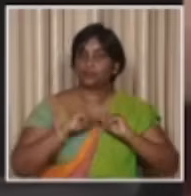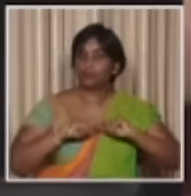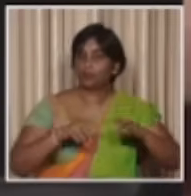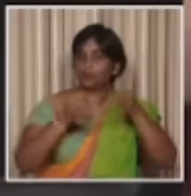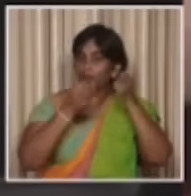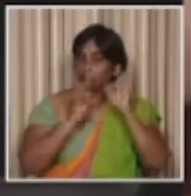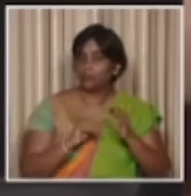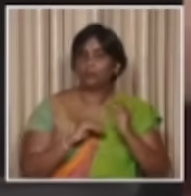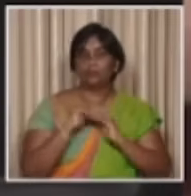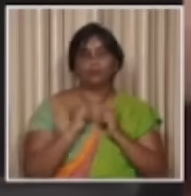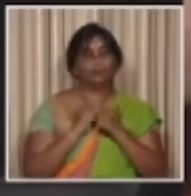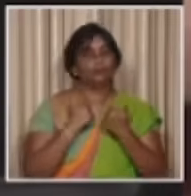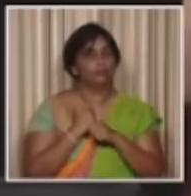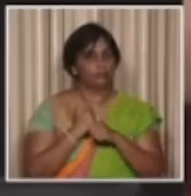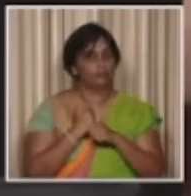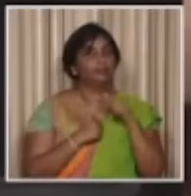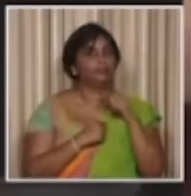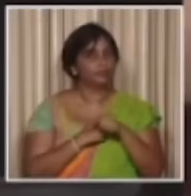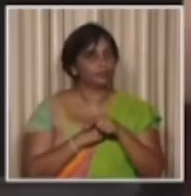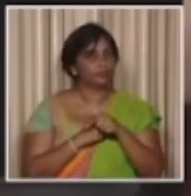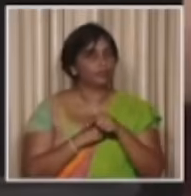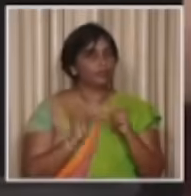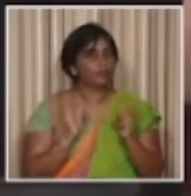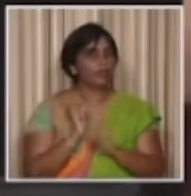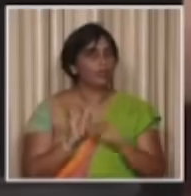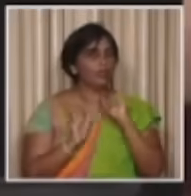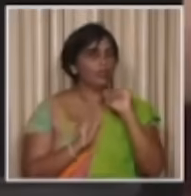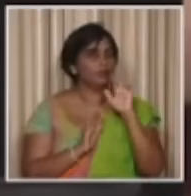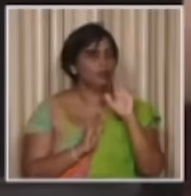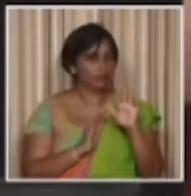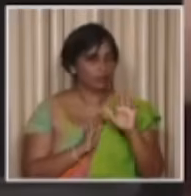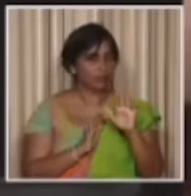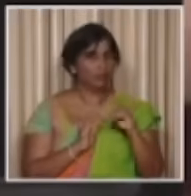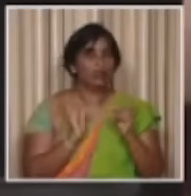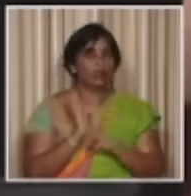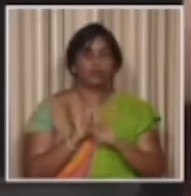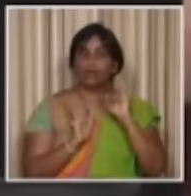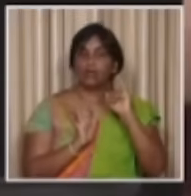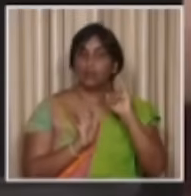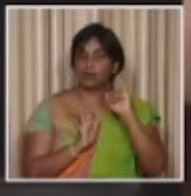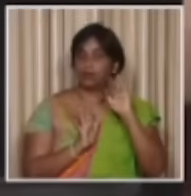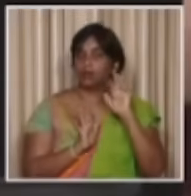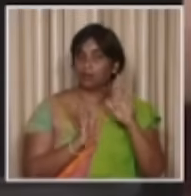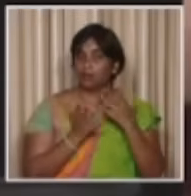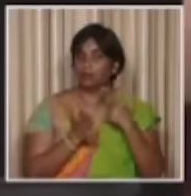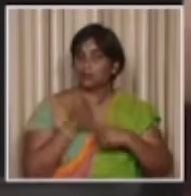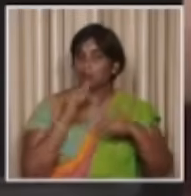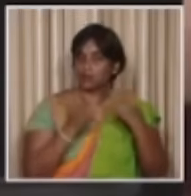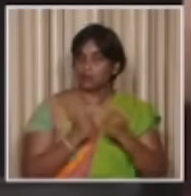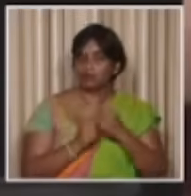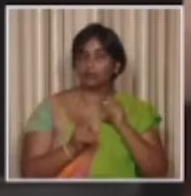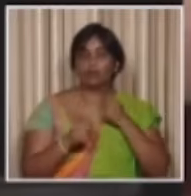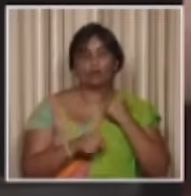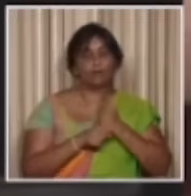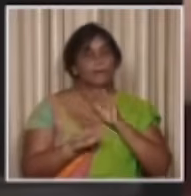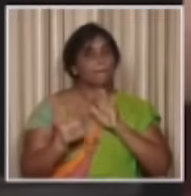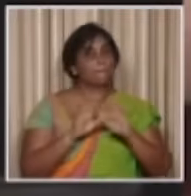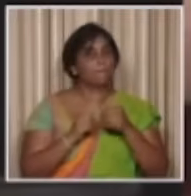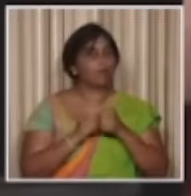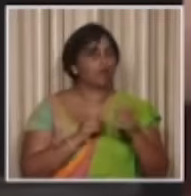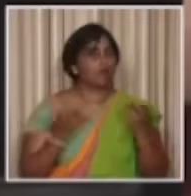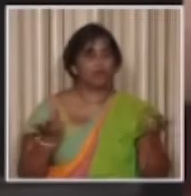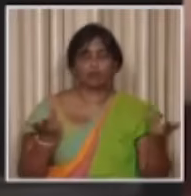නිවැරදි වැඩ පිළිලක් හදන්න ඕනේ. මේ ලක්ෂ 69ක් ලක්ෂ 69ක් ඡන්දය අරන් රාජපක්ෂ පාලනය තුල මේ රටට මොනවද